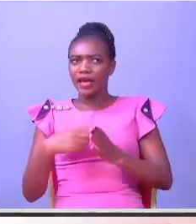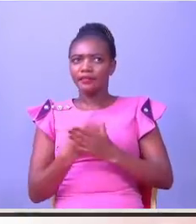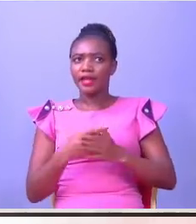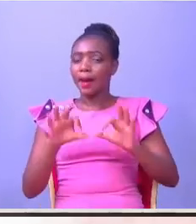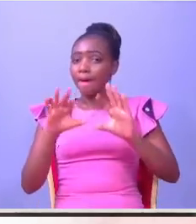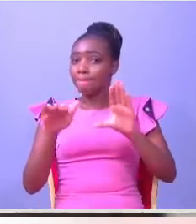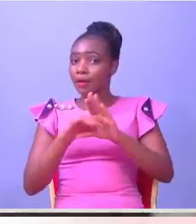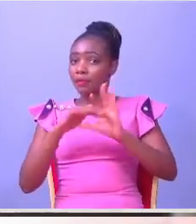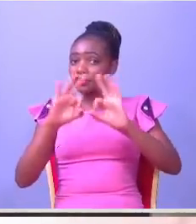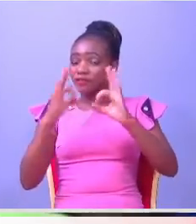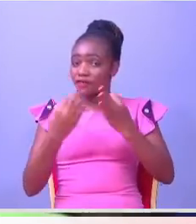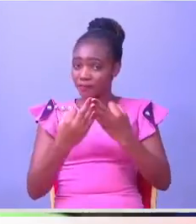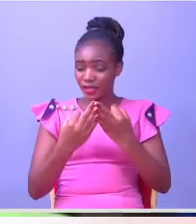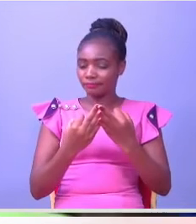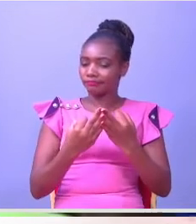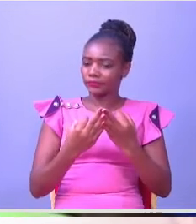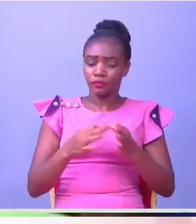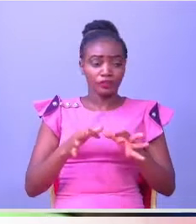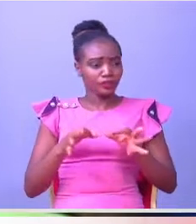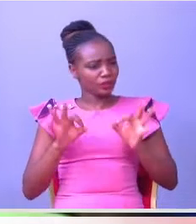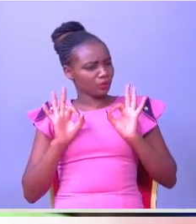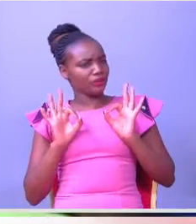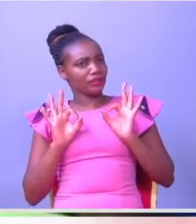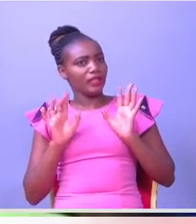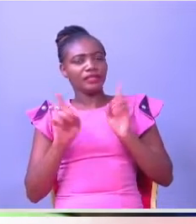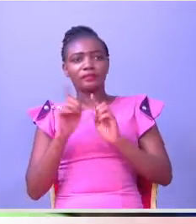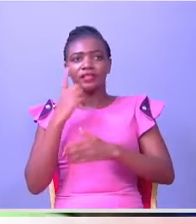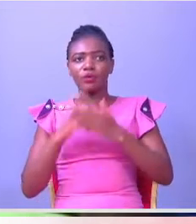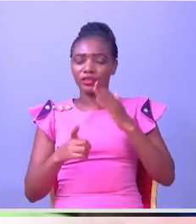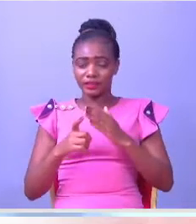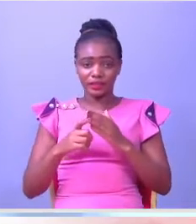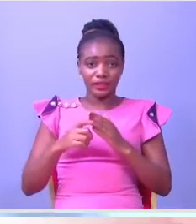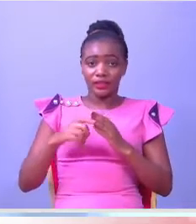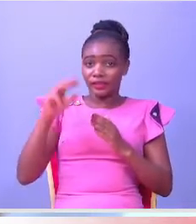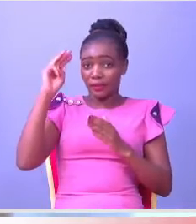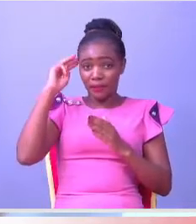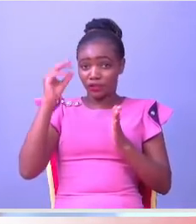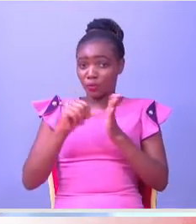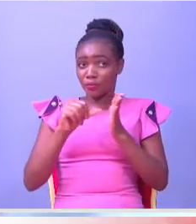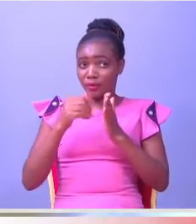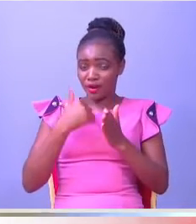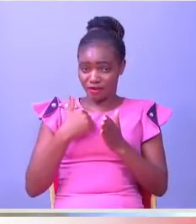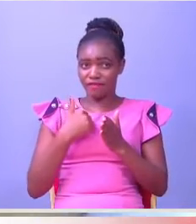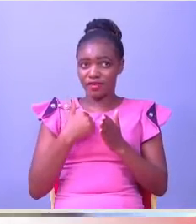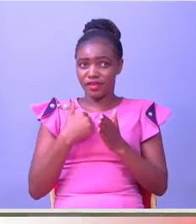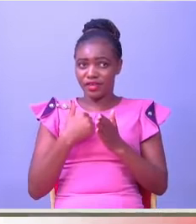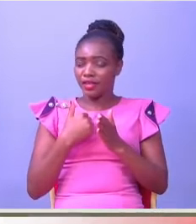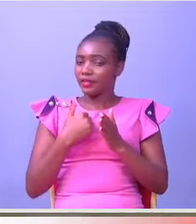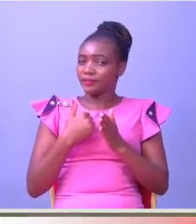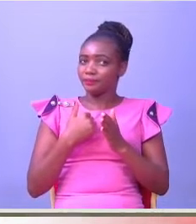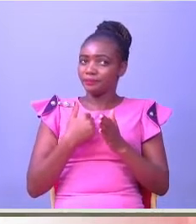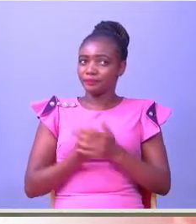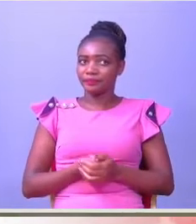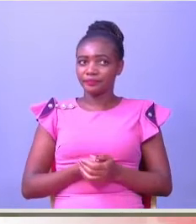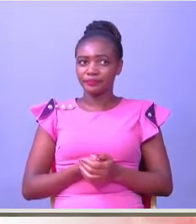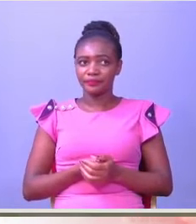family whose mother fell victim said she was mentally sick and was not a witch as claimed by her suspected killers. Vile